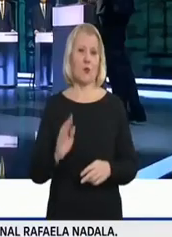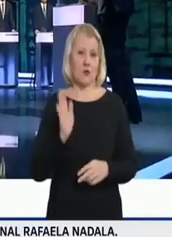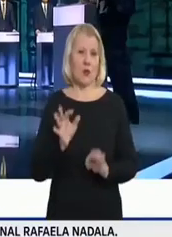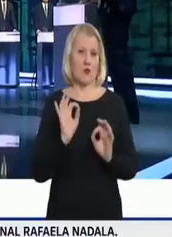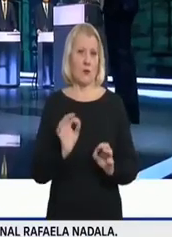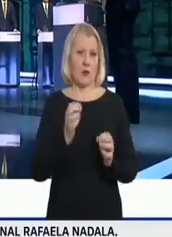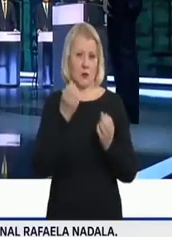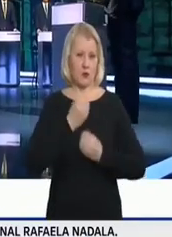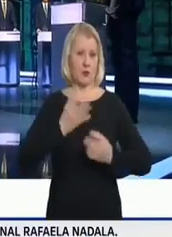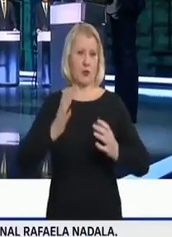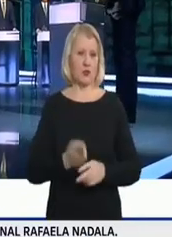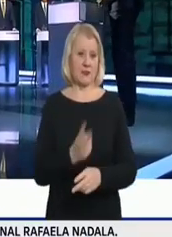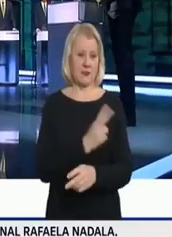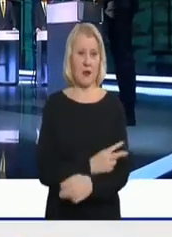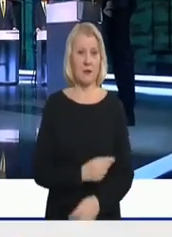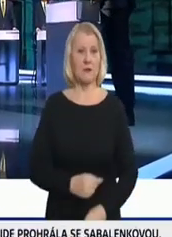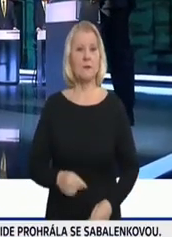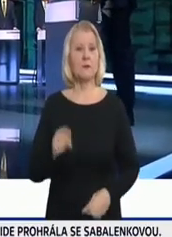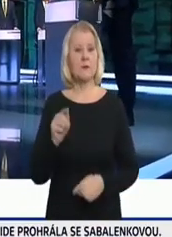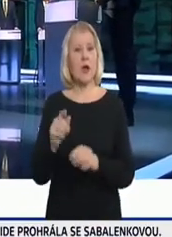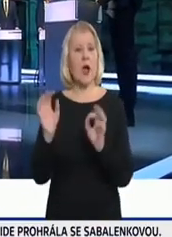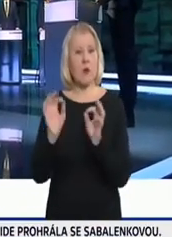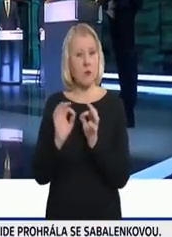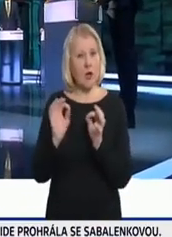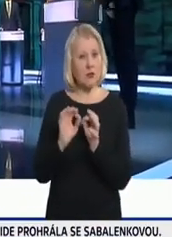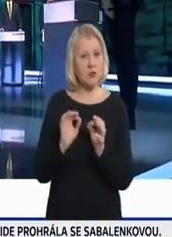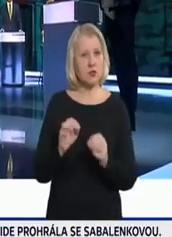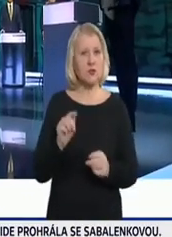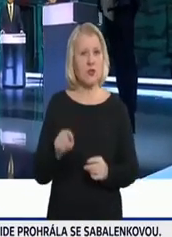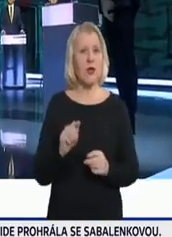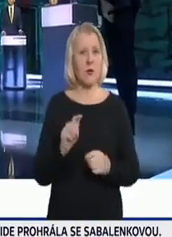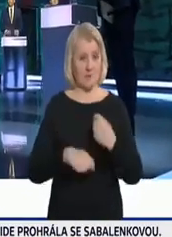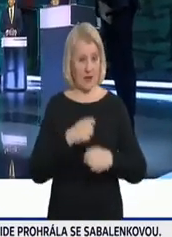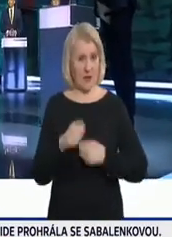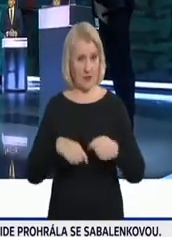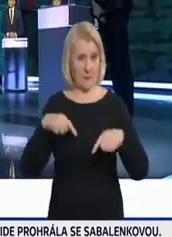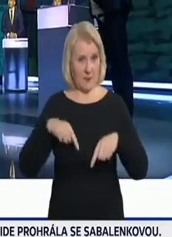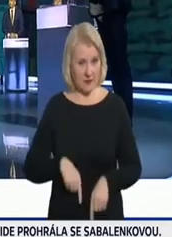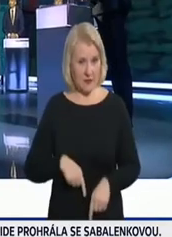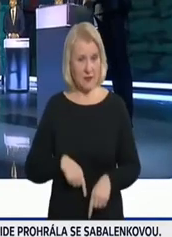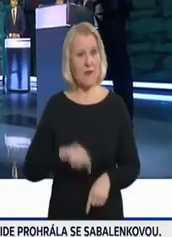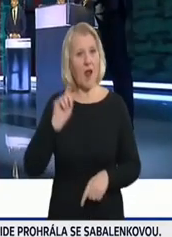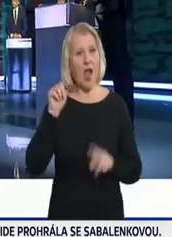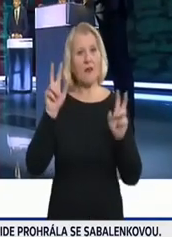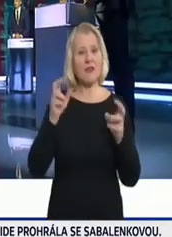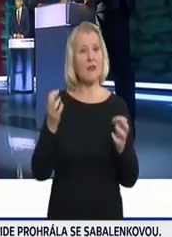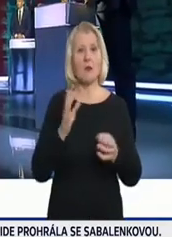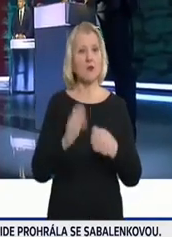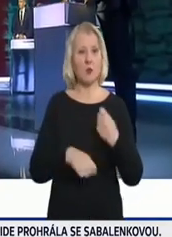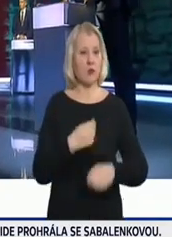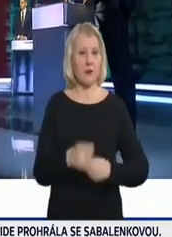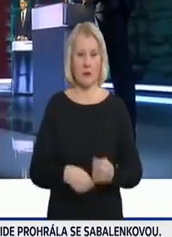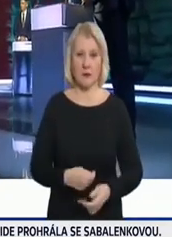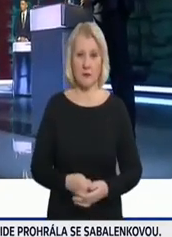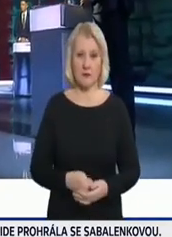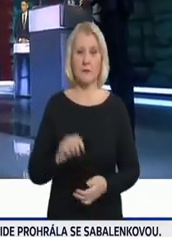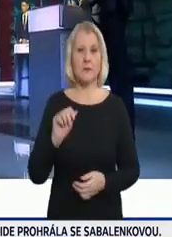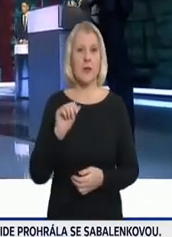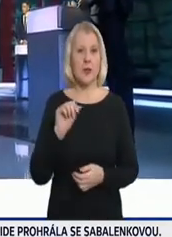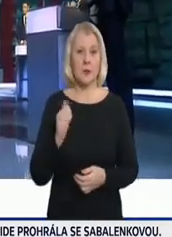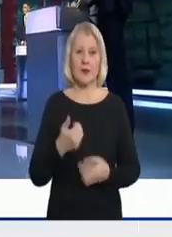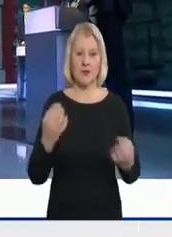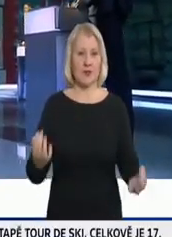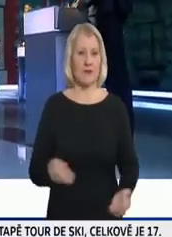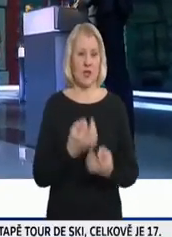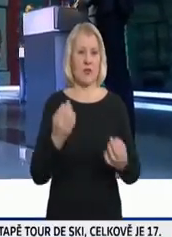Jaké hlavní téma si pro svoje úřadování ve funkci zvolíte vy, kromě toho, které jste zmínil už na začátku? Tak v první řadě by to byla obrana